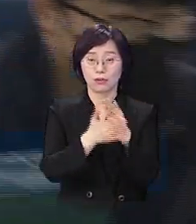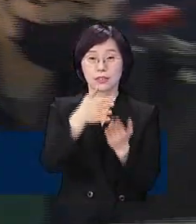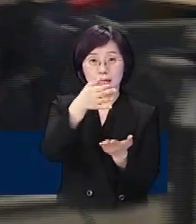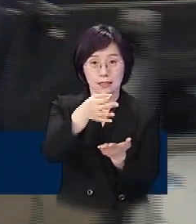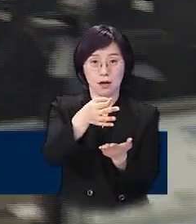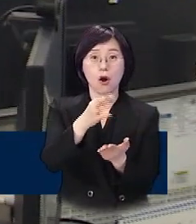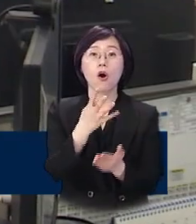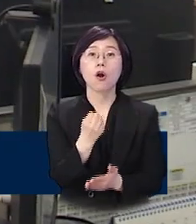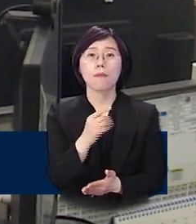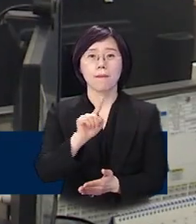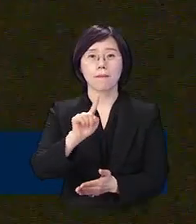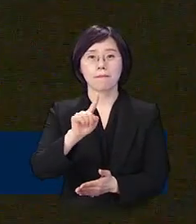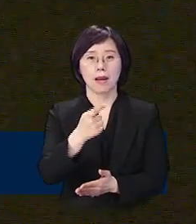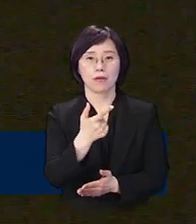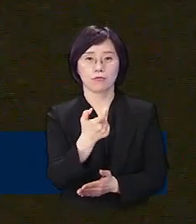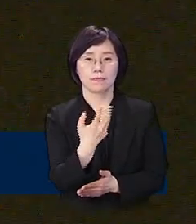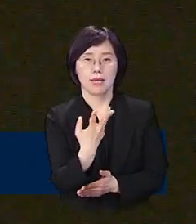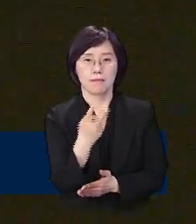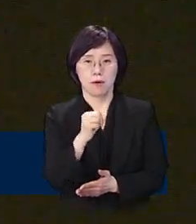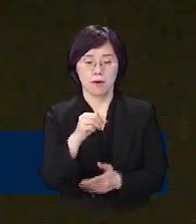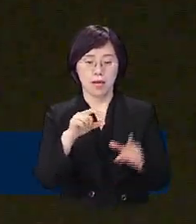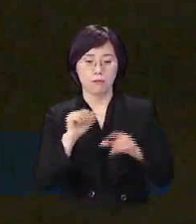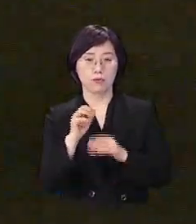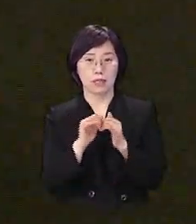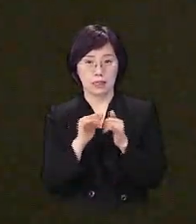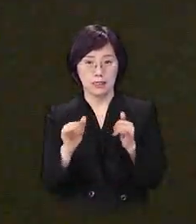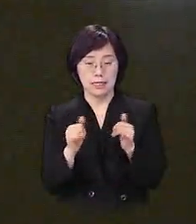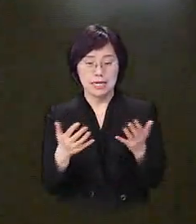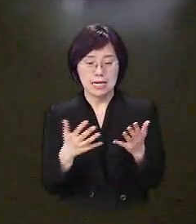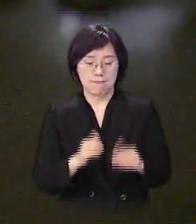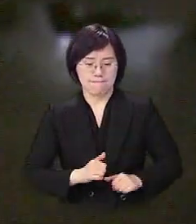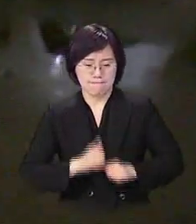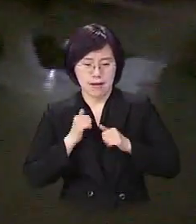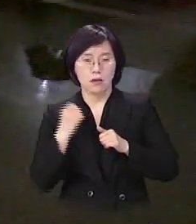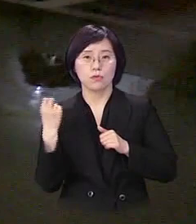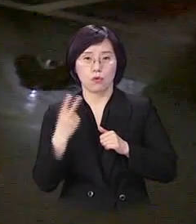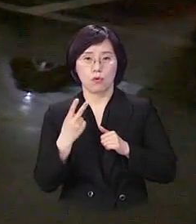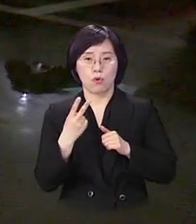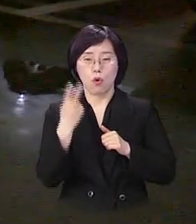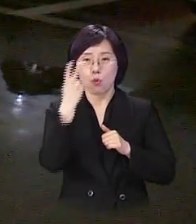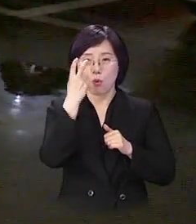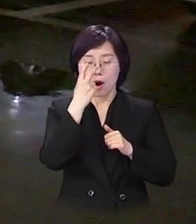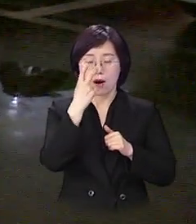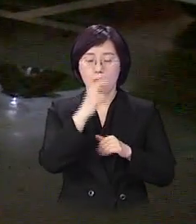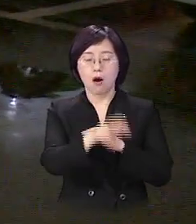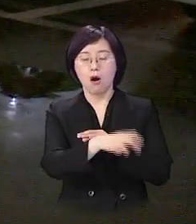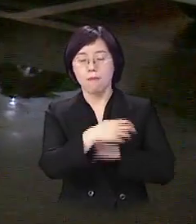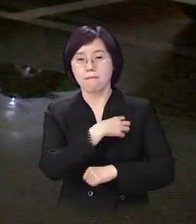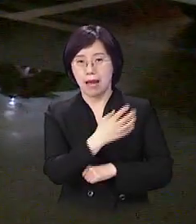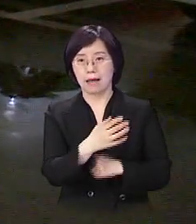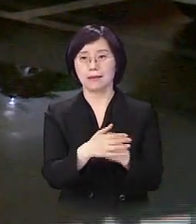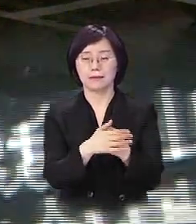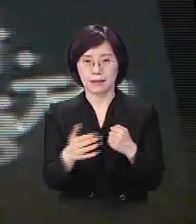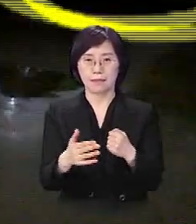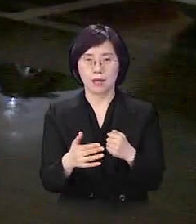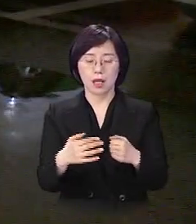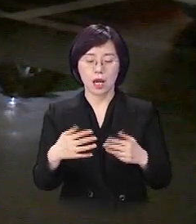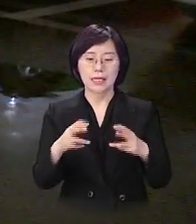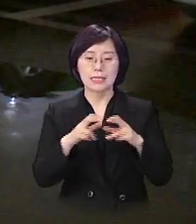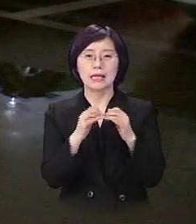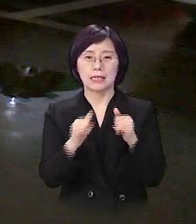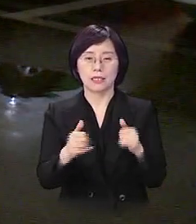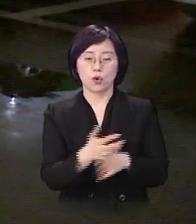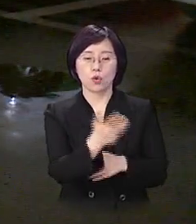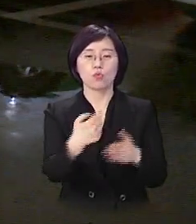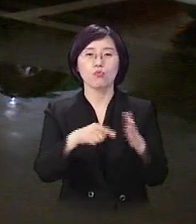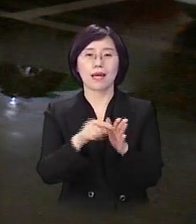예산은 163억. 일부 운전기사들의 업무 회의와 시설관리공단의 방치 속에 교통약자의 이용권을